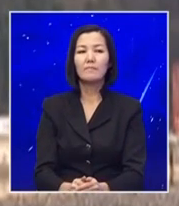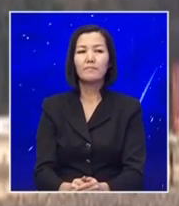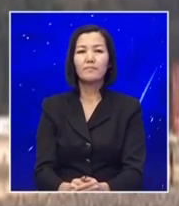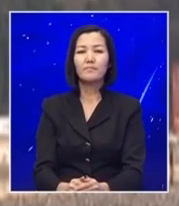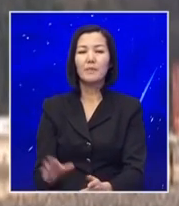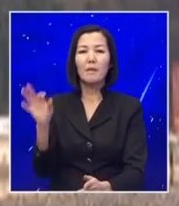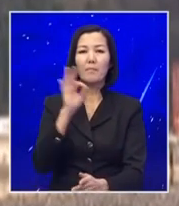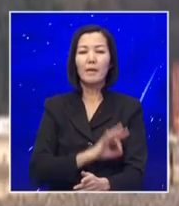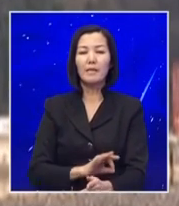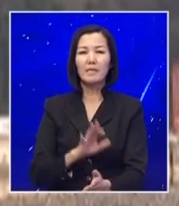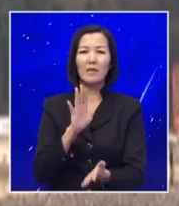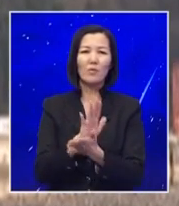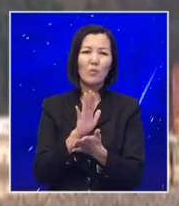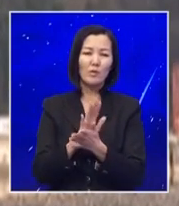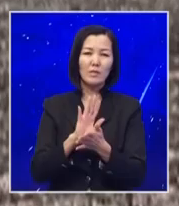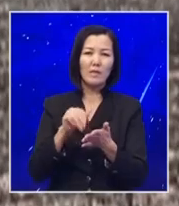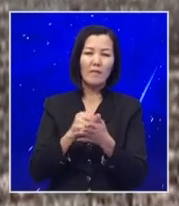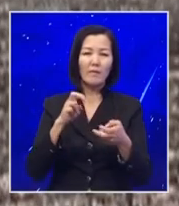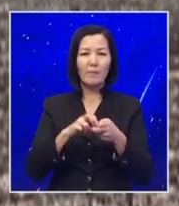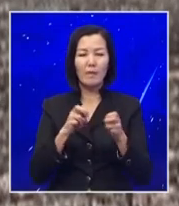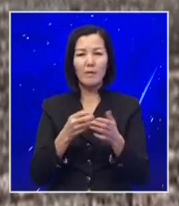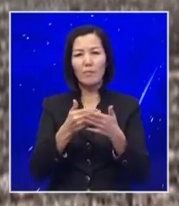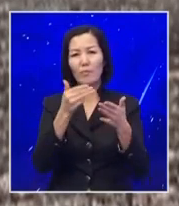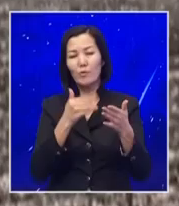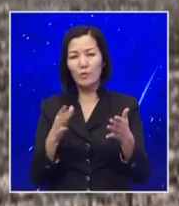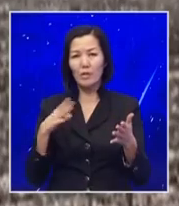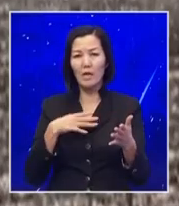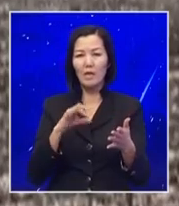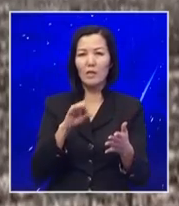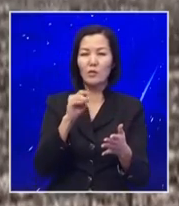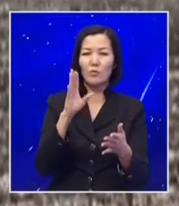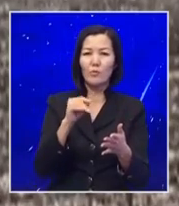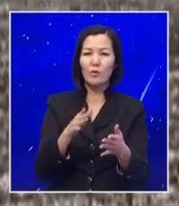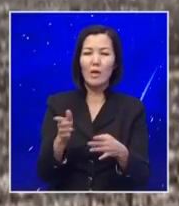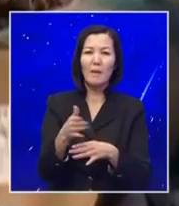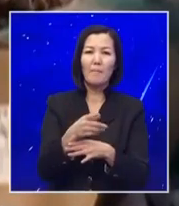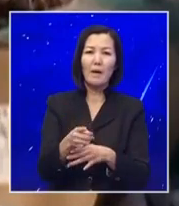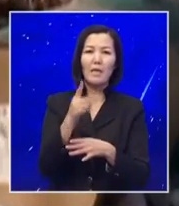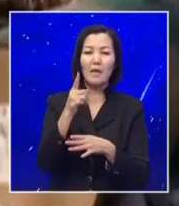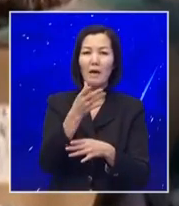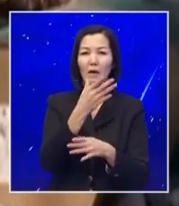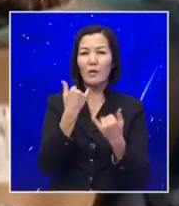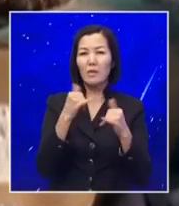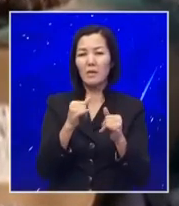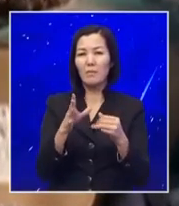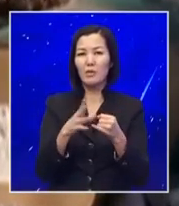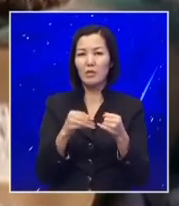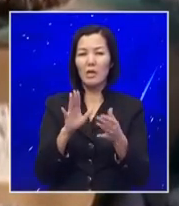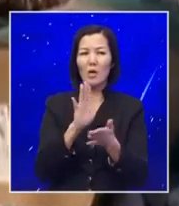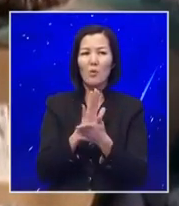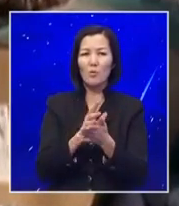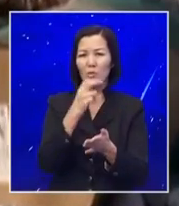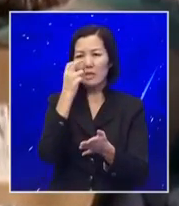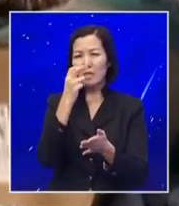Балкан аймағында қоқыс мәселесі өзекті. Бұрын Патпека ананың изумрудты көлі балық аулайтын тамаша жер еді. Ал қазір қоқыс исінен бұл